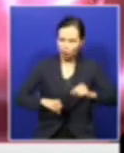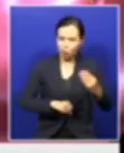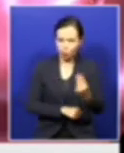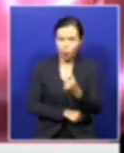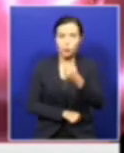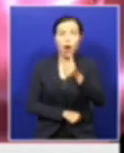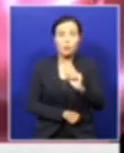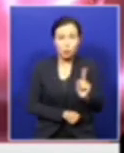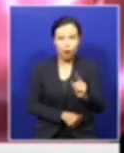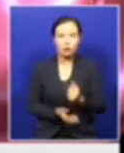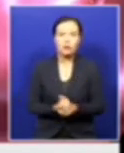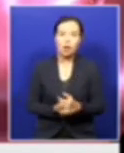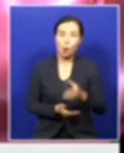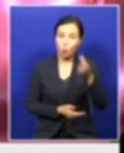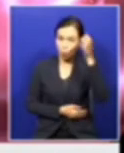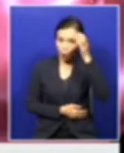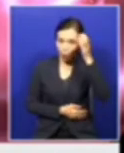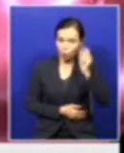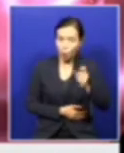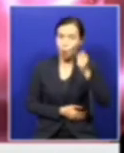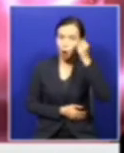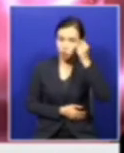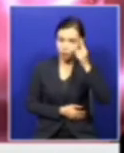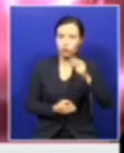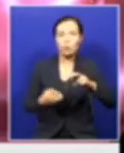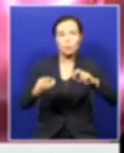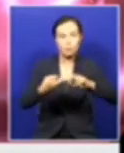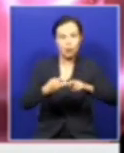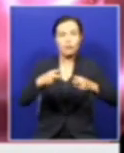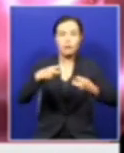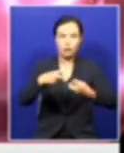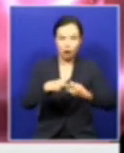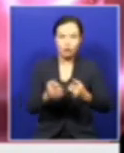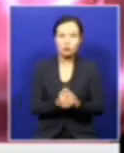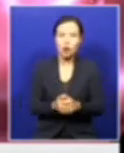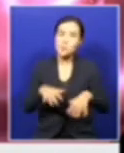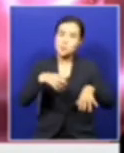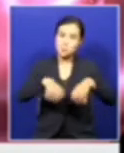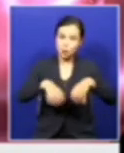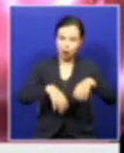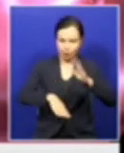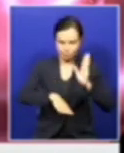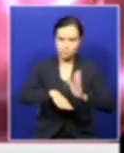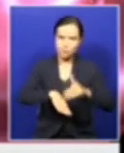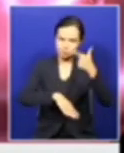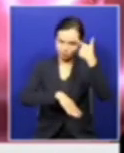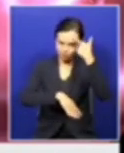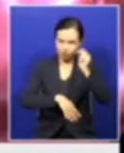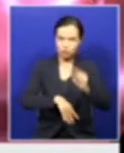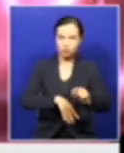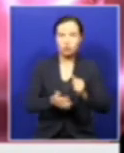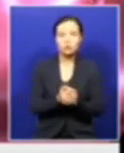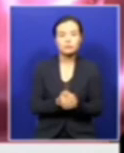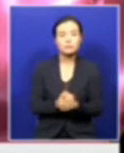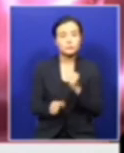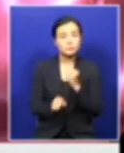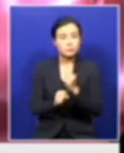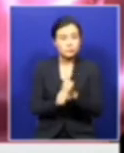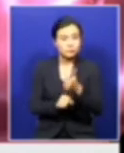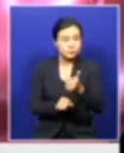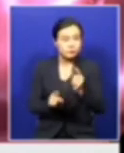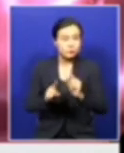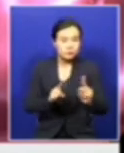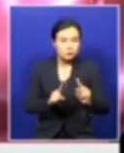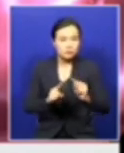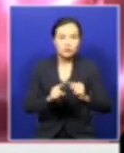ร็วมีความรู้และความเข้าใจในปัญหาเป็นนักบริหารมืออาชีพจนสามารถสร้างความเชื่อมั่น